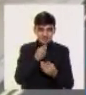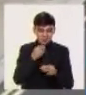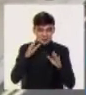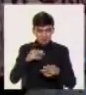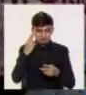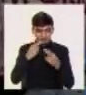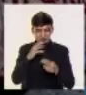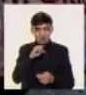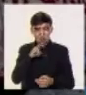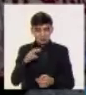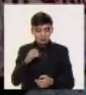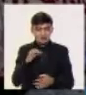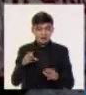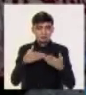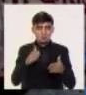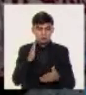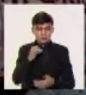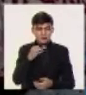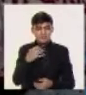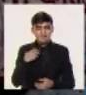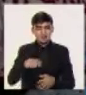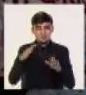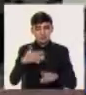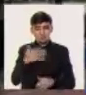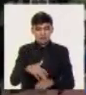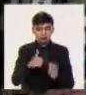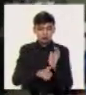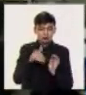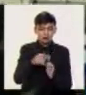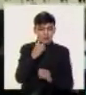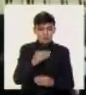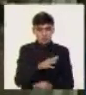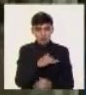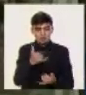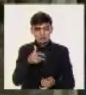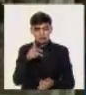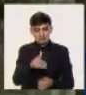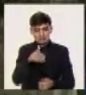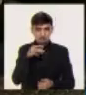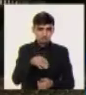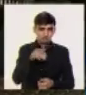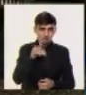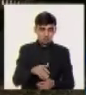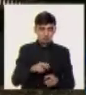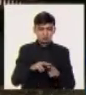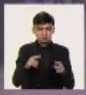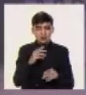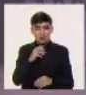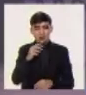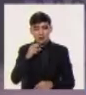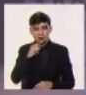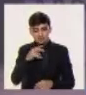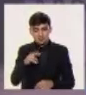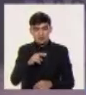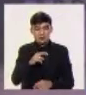во Франции сейчас регистрируют не 50-60 тысяч случаев в сутки, а всего от 3 до 4 тысяч. Такая же ситуация в Англии,